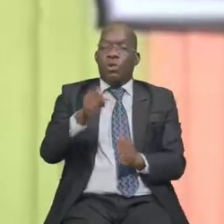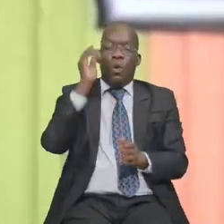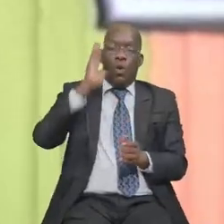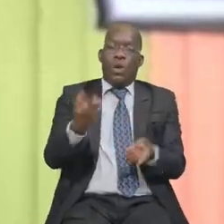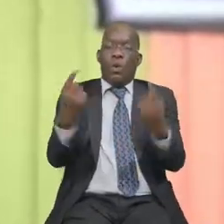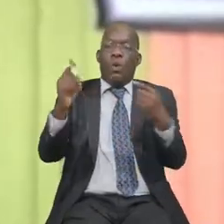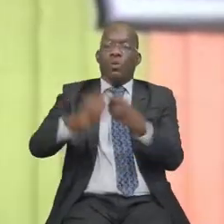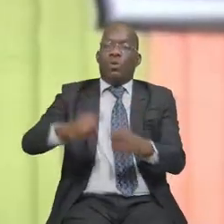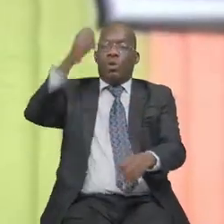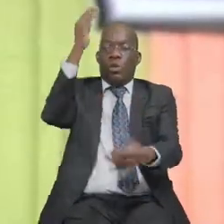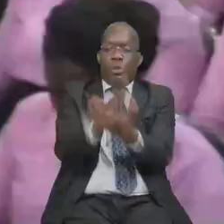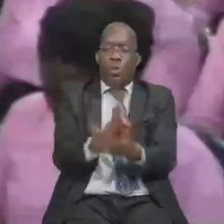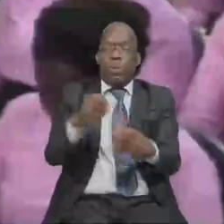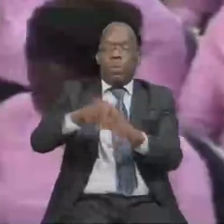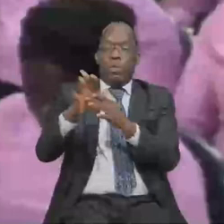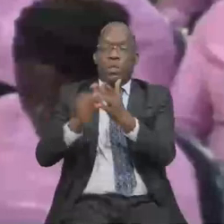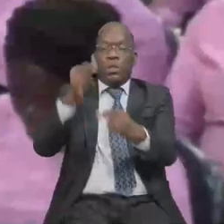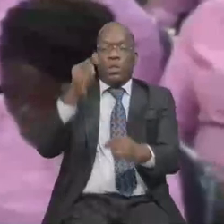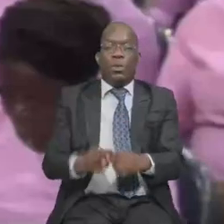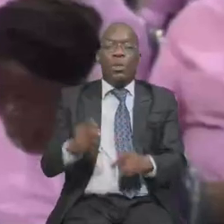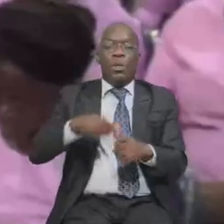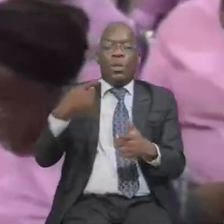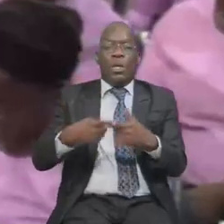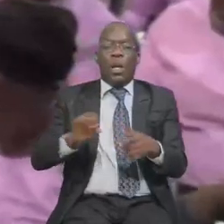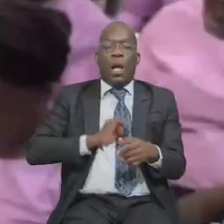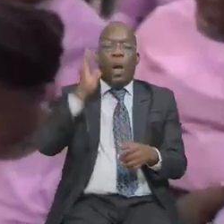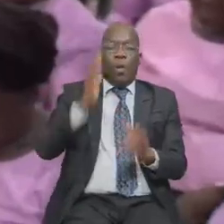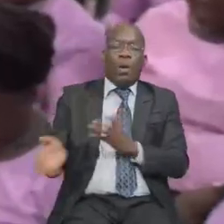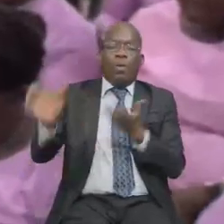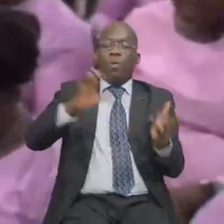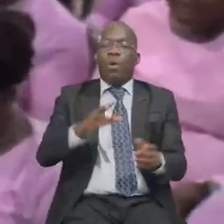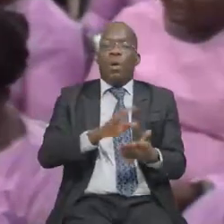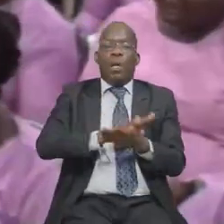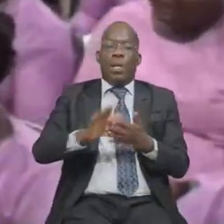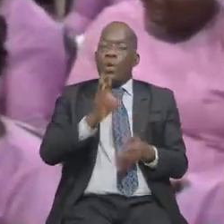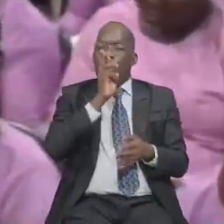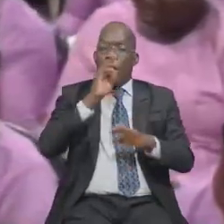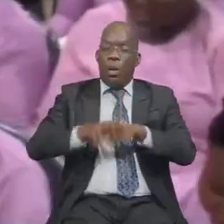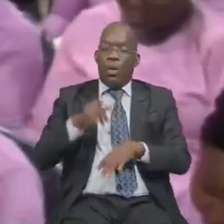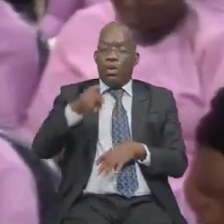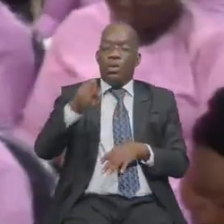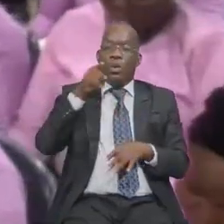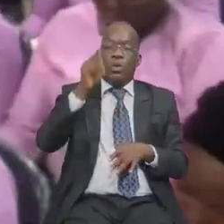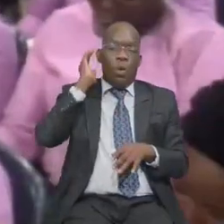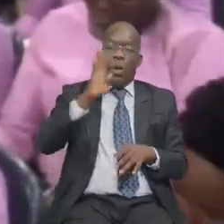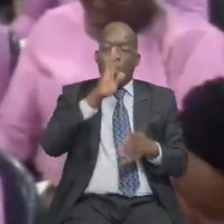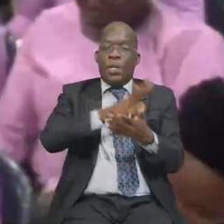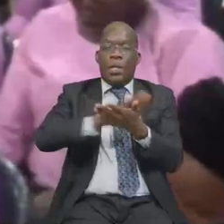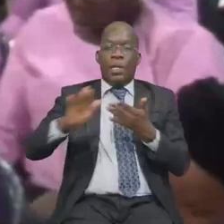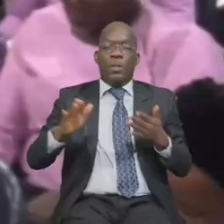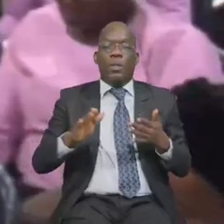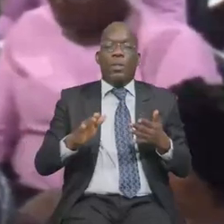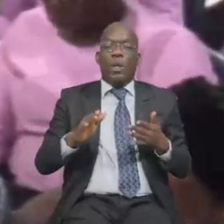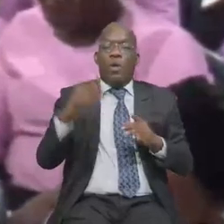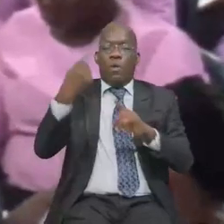Jésus. Et je répandrai sur vous nos purs et vous serez purifiés. Je vous purifierai de toutes vos souillures et